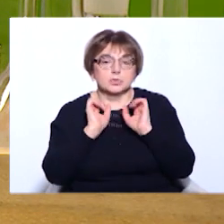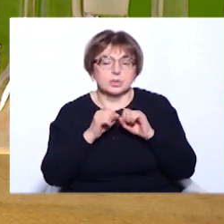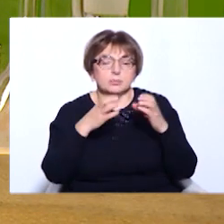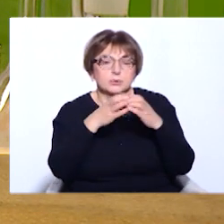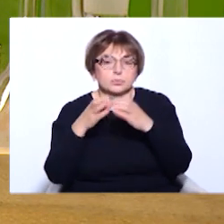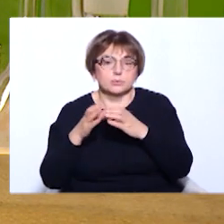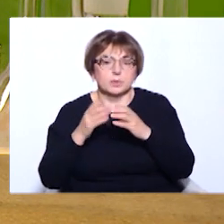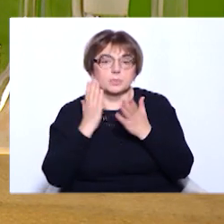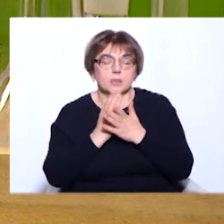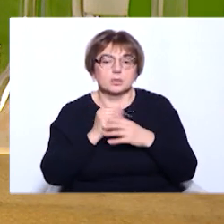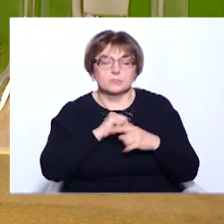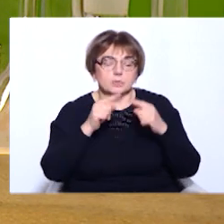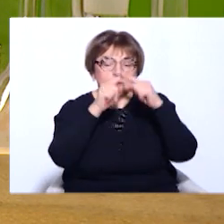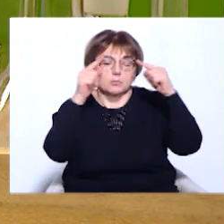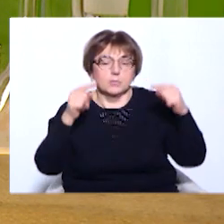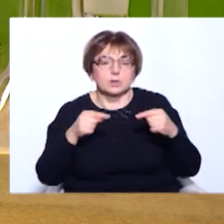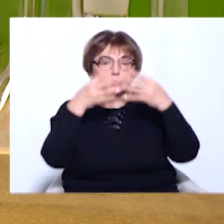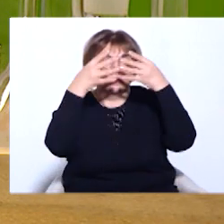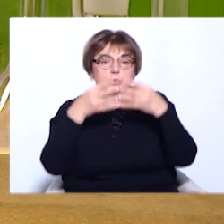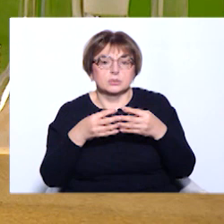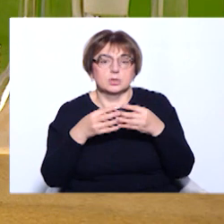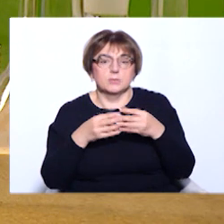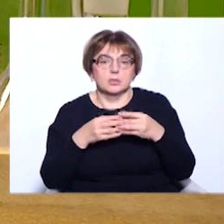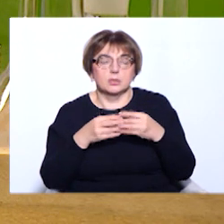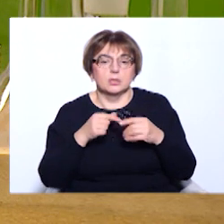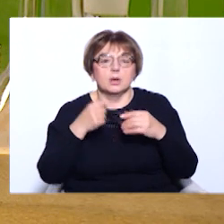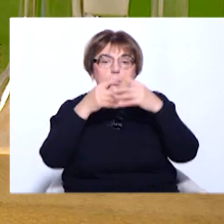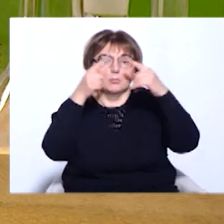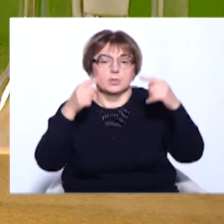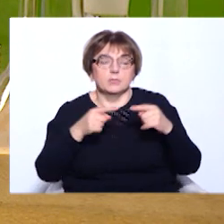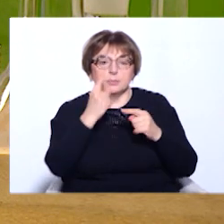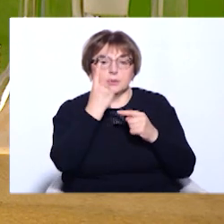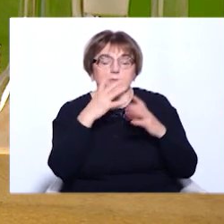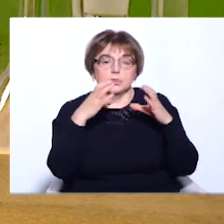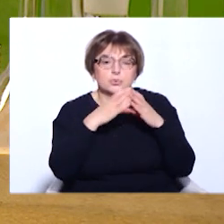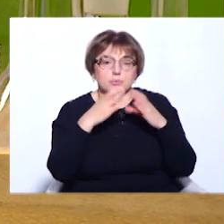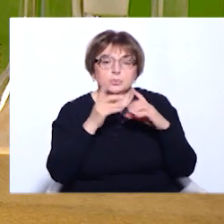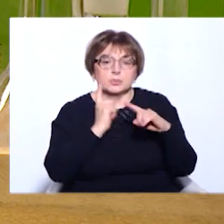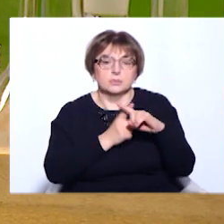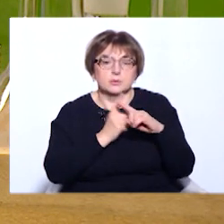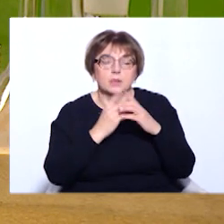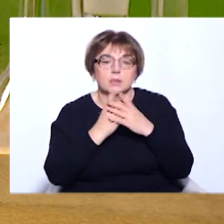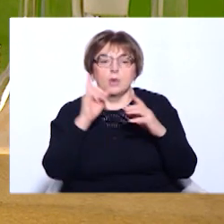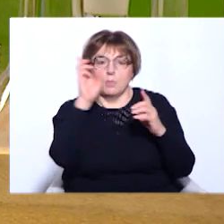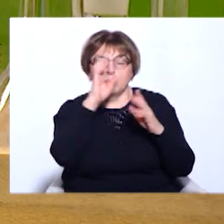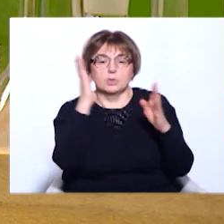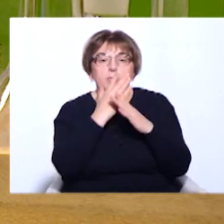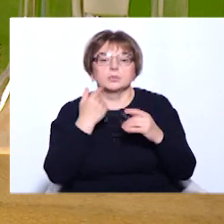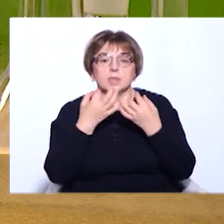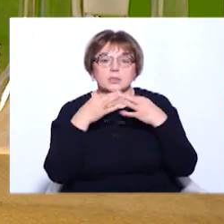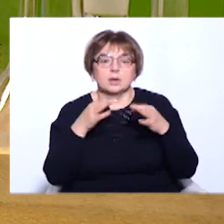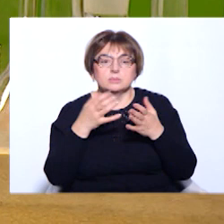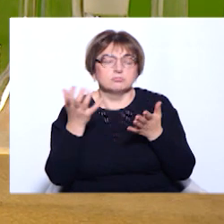კლასიფიკაცია შეიძლება მოხდეს პერიოდულ სისტემაში. მაგალითად, პერიოდული სისტემის პირველი ჯგუფის მეტალები ბუნებაში თავისუფალი სახით